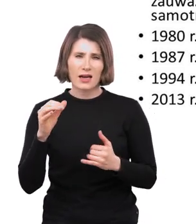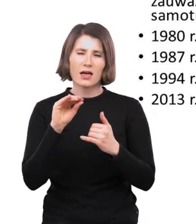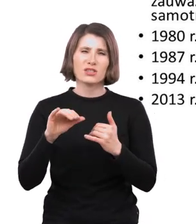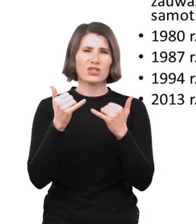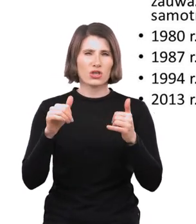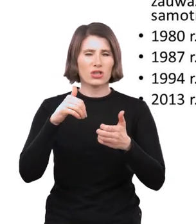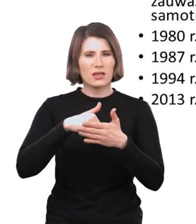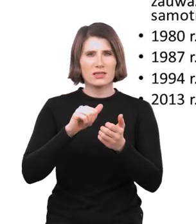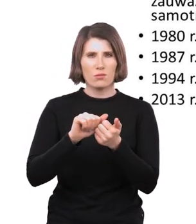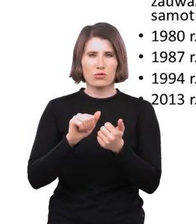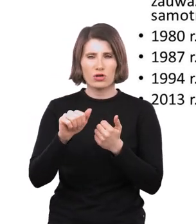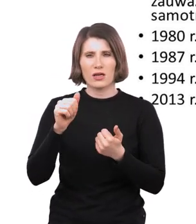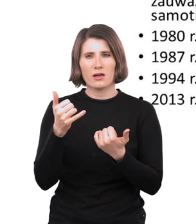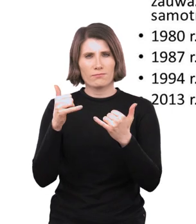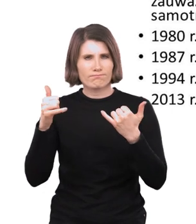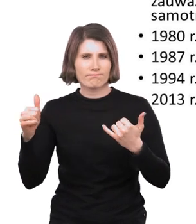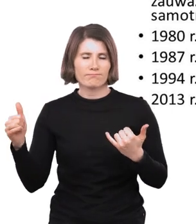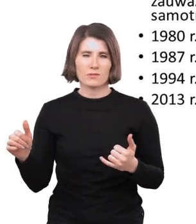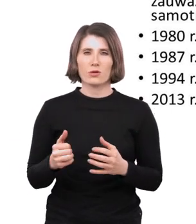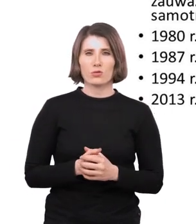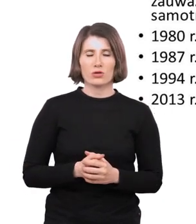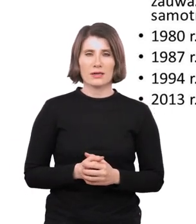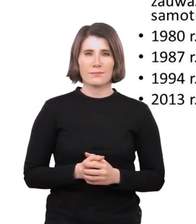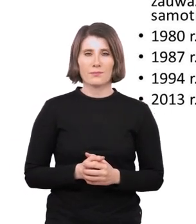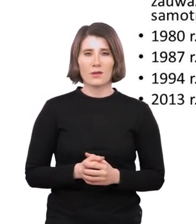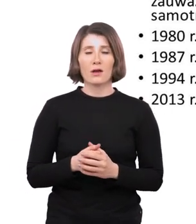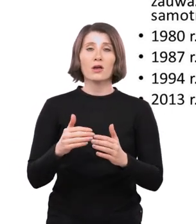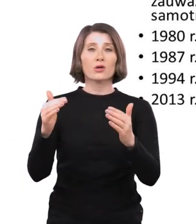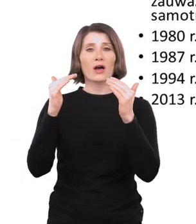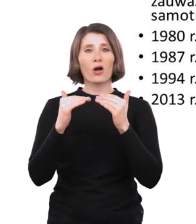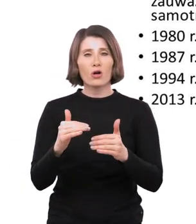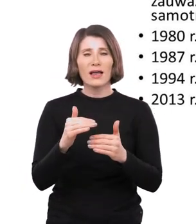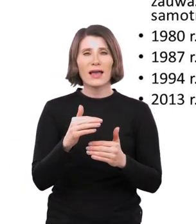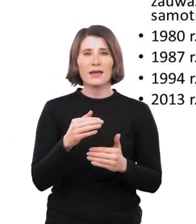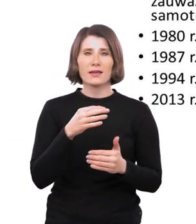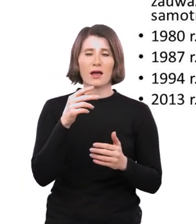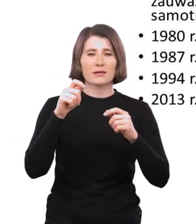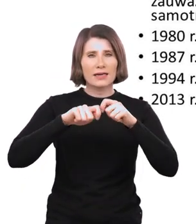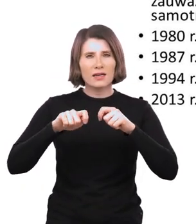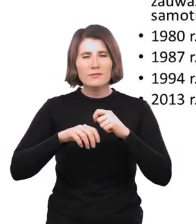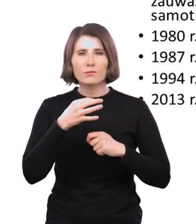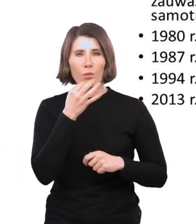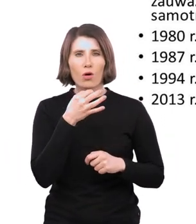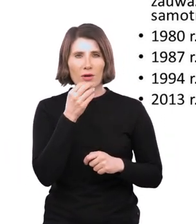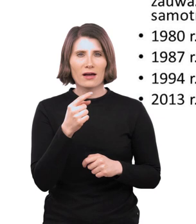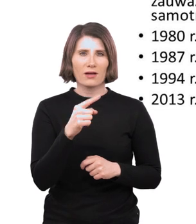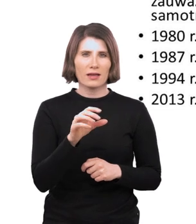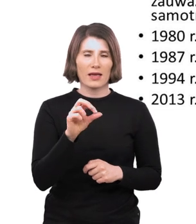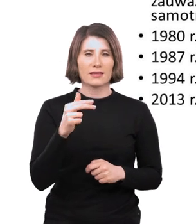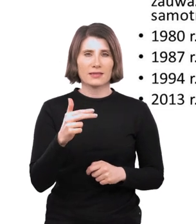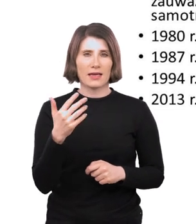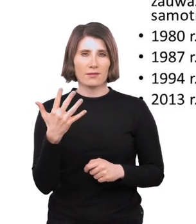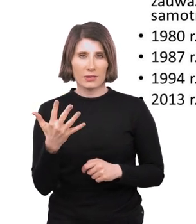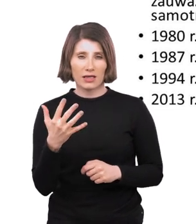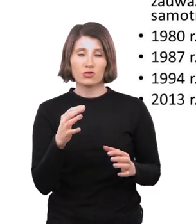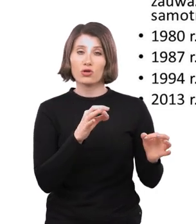I kolejna rewizja tejże klasyfikacja DSM-5, obecnie obowiązująca